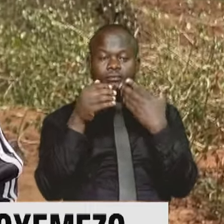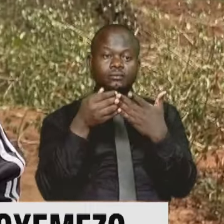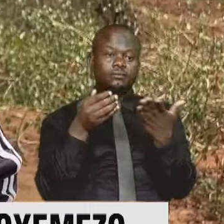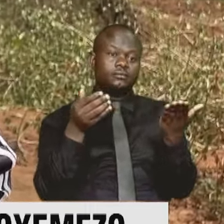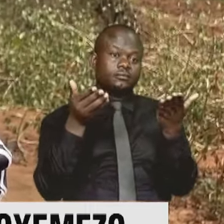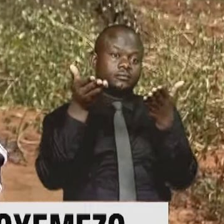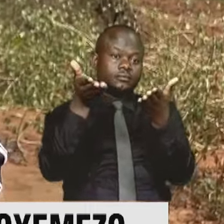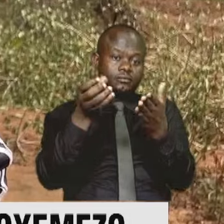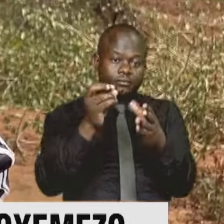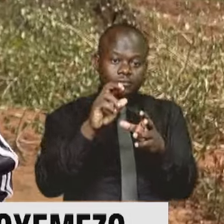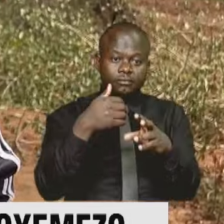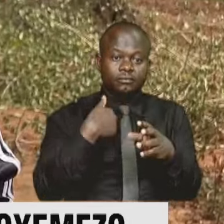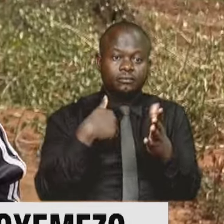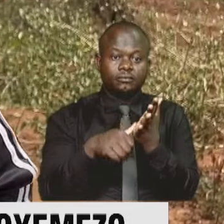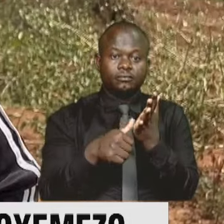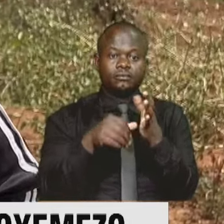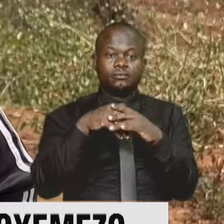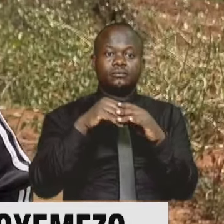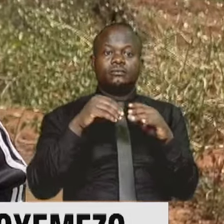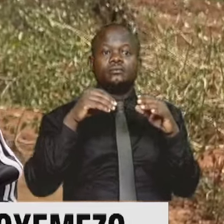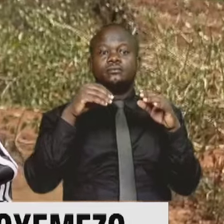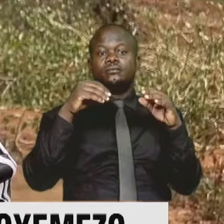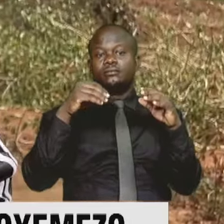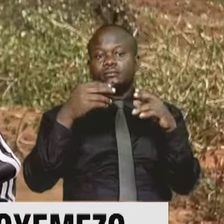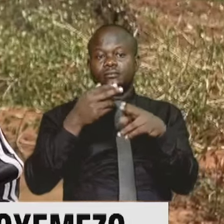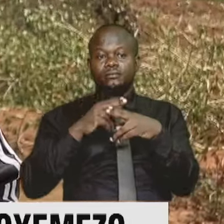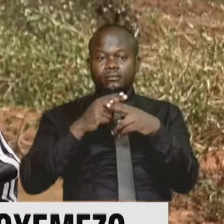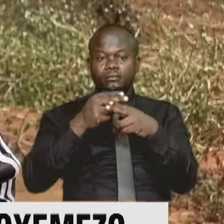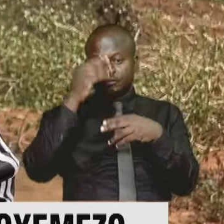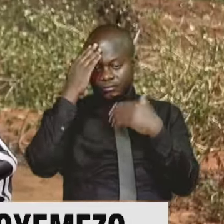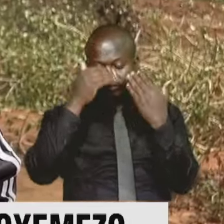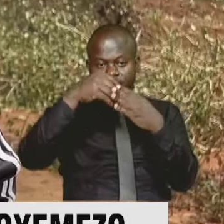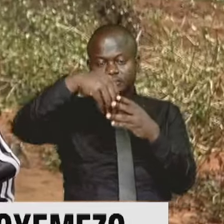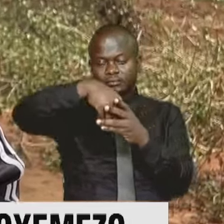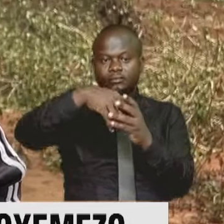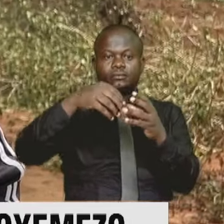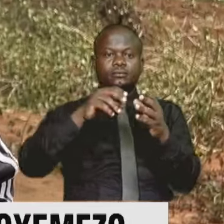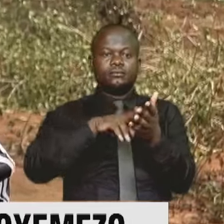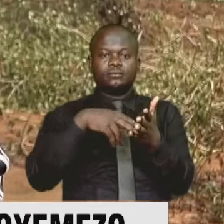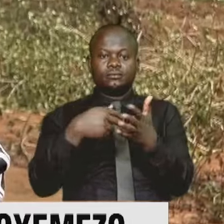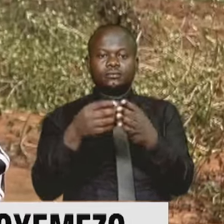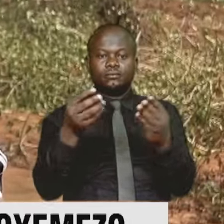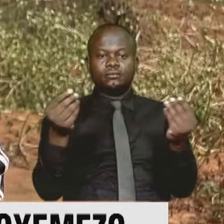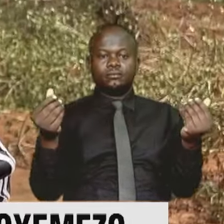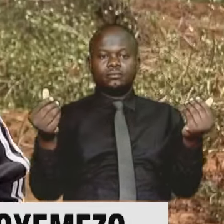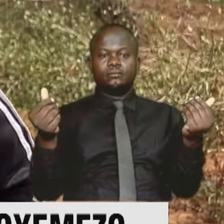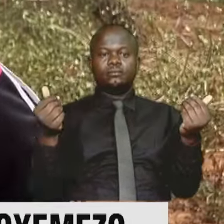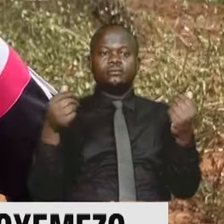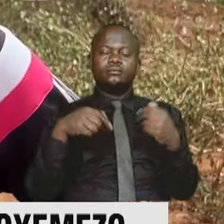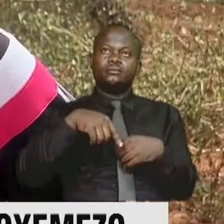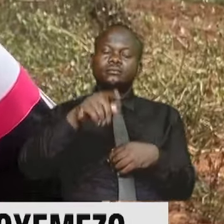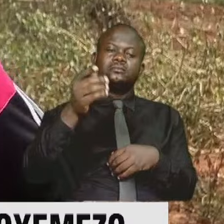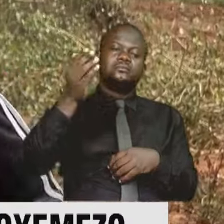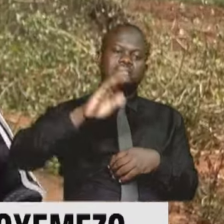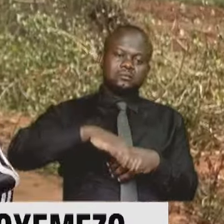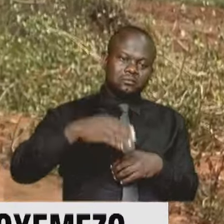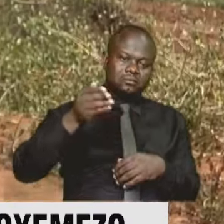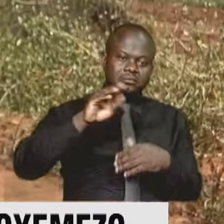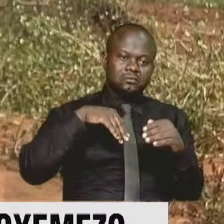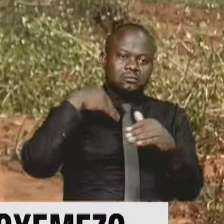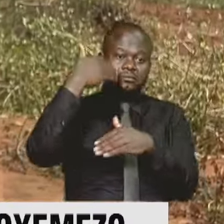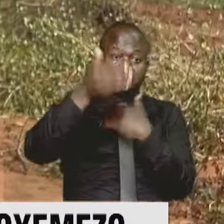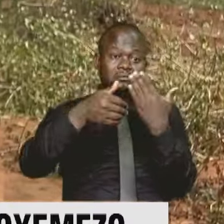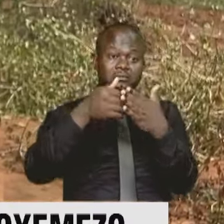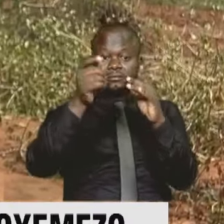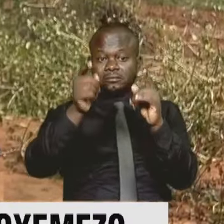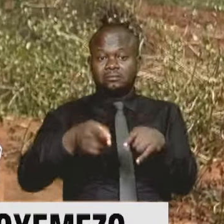zirahari cyangwa zifite ibibazo zirimo amadeni kubera ko ari utubazo turimo imbere bananiye gukemura, uragenda uzagaruke te n'ugashiduka banaje